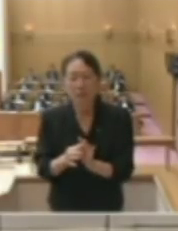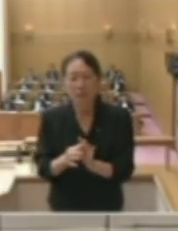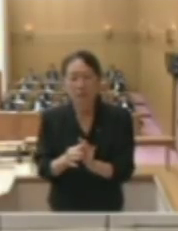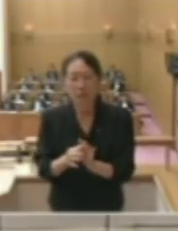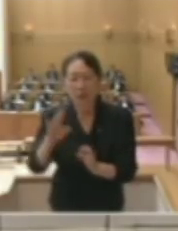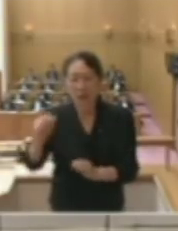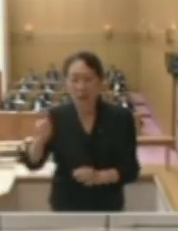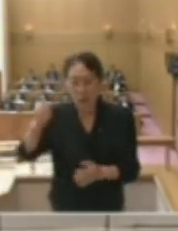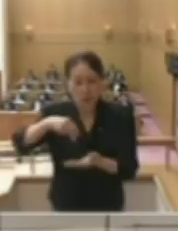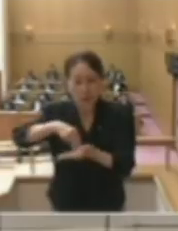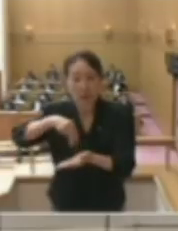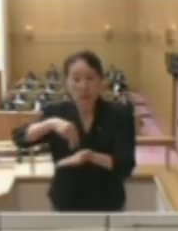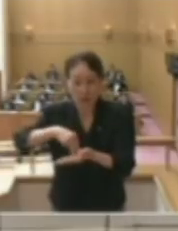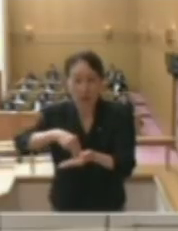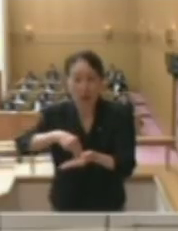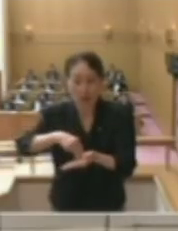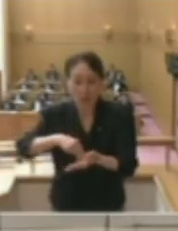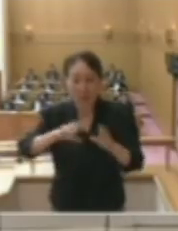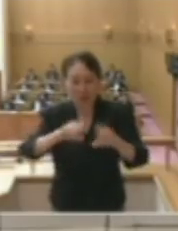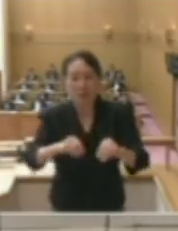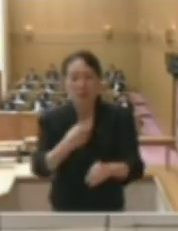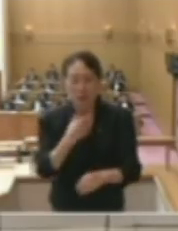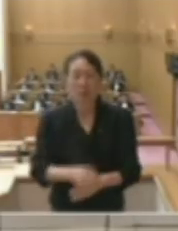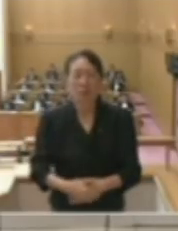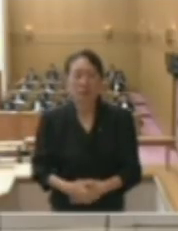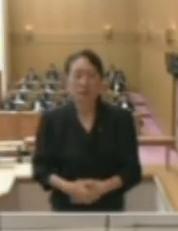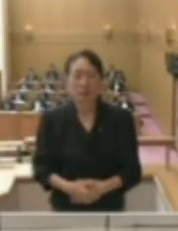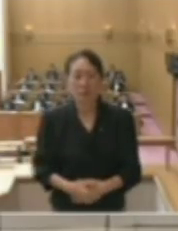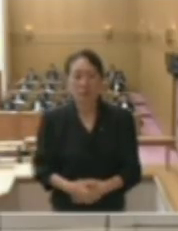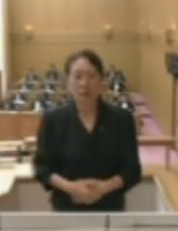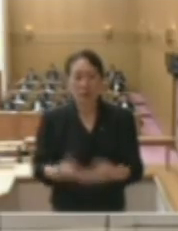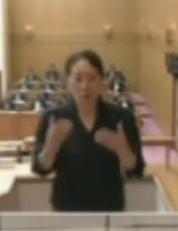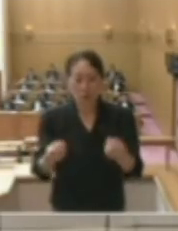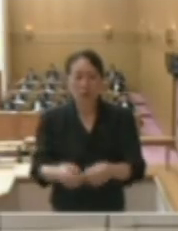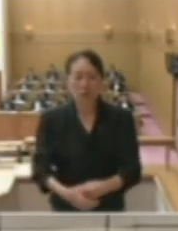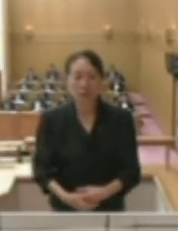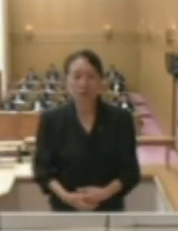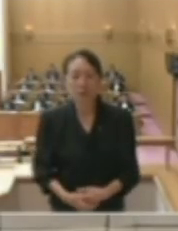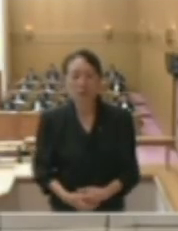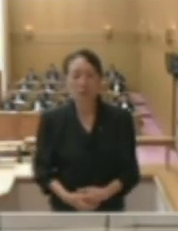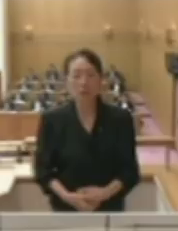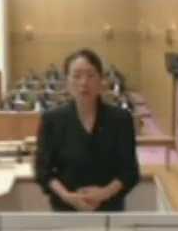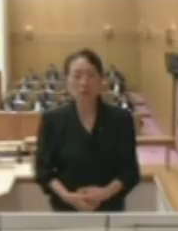議長において措置をさせていただきたいと思います。以上です。